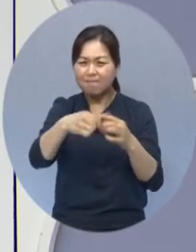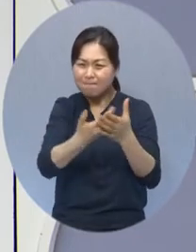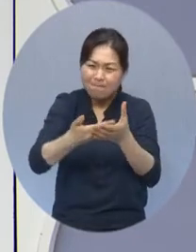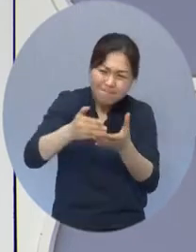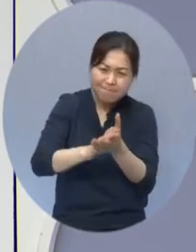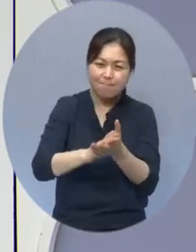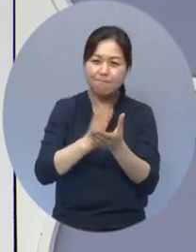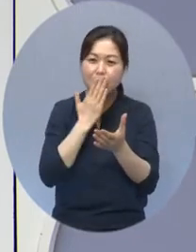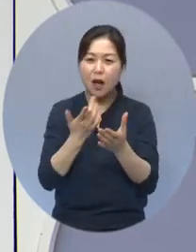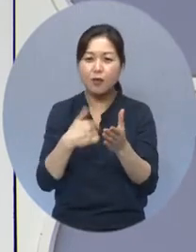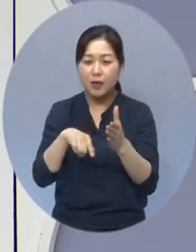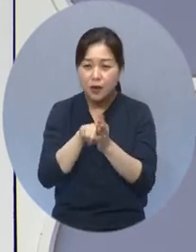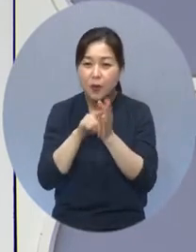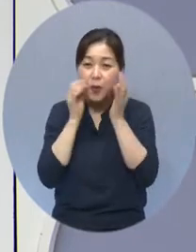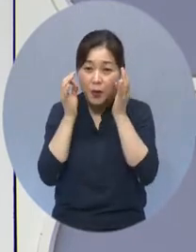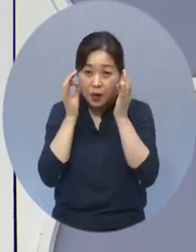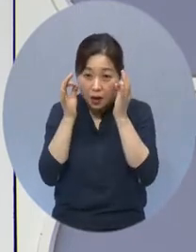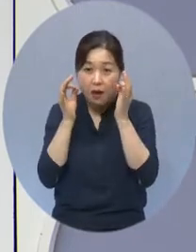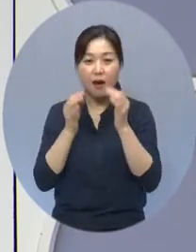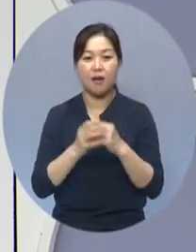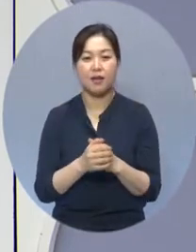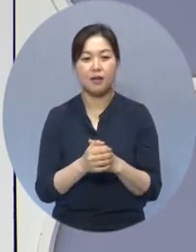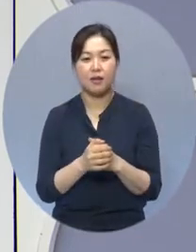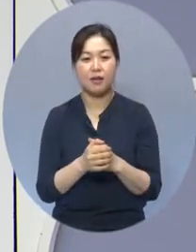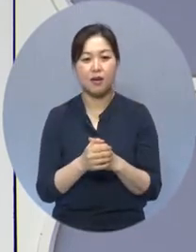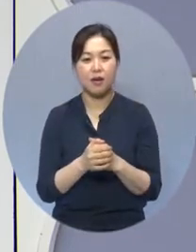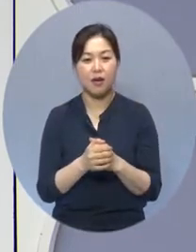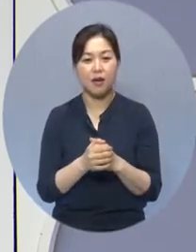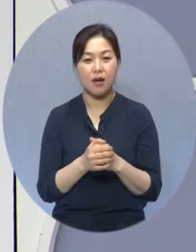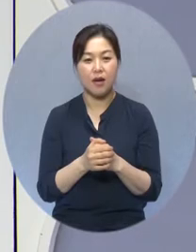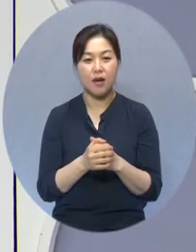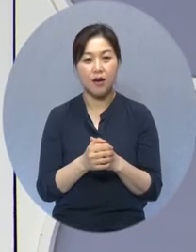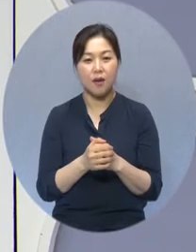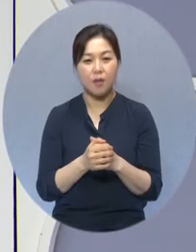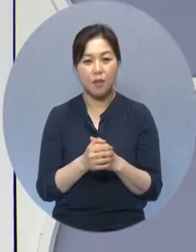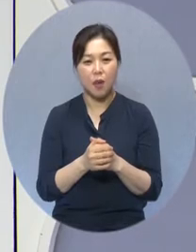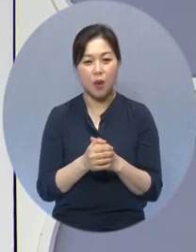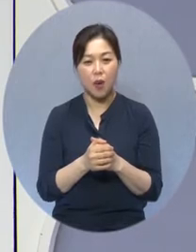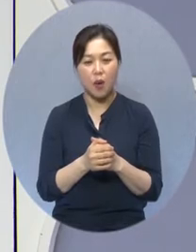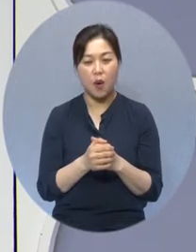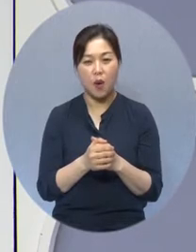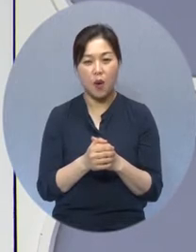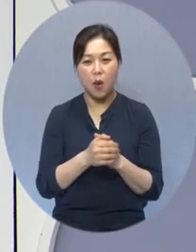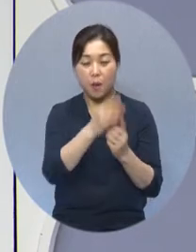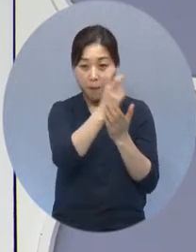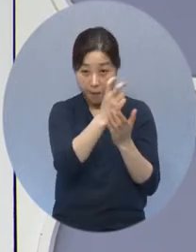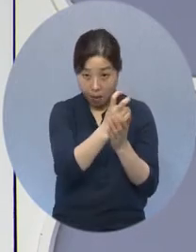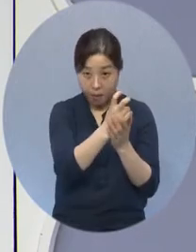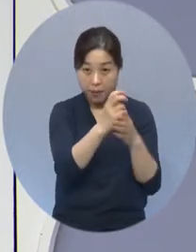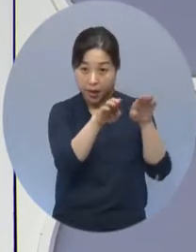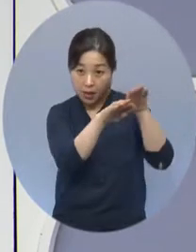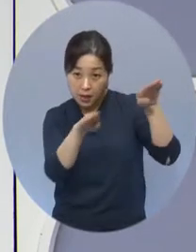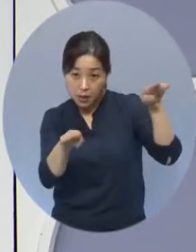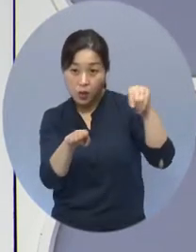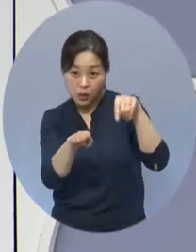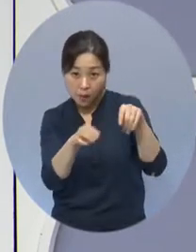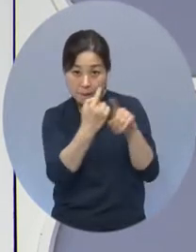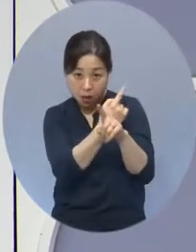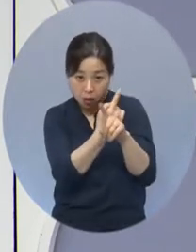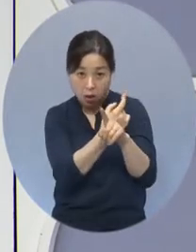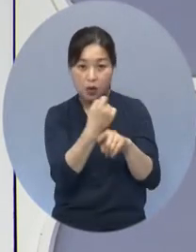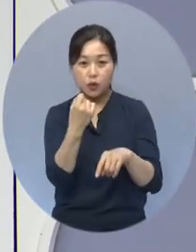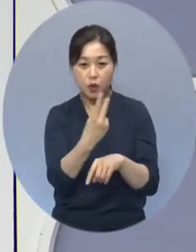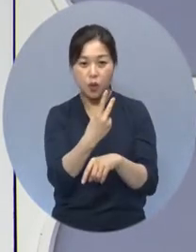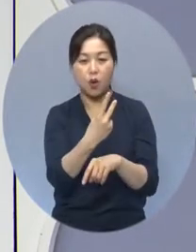개발 행위에 대한 경사도 기준을 좀 일부 보완한다든지 또 건축 행정 4대